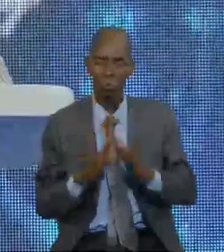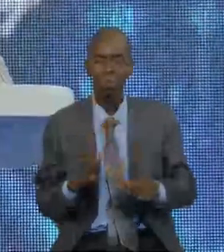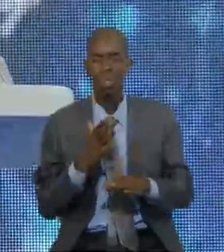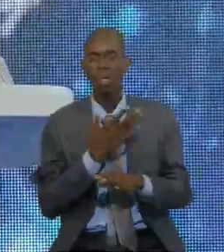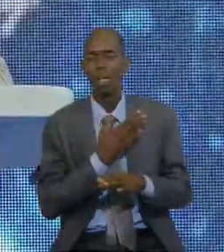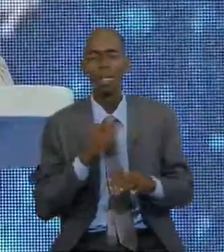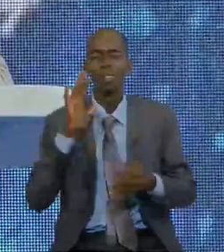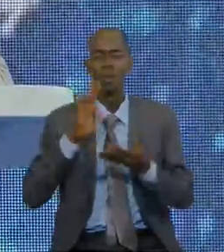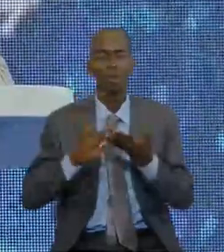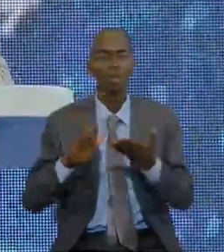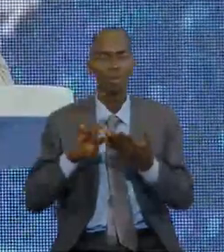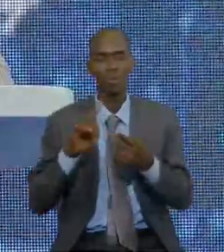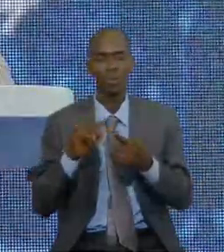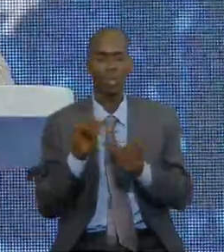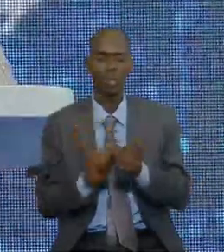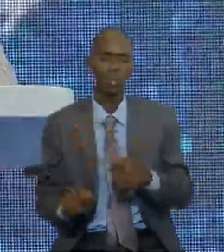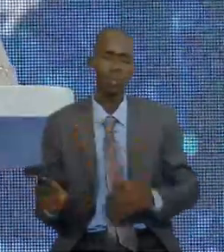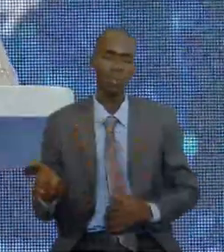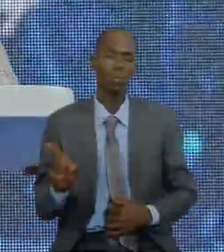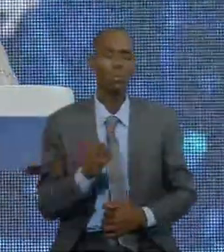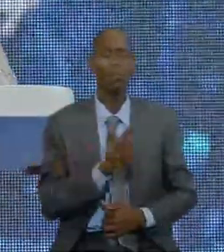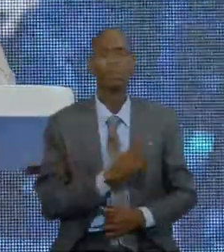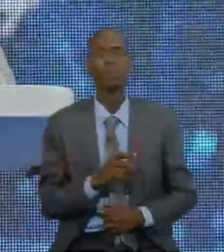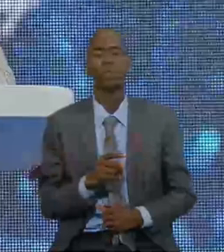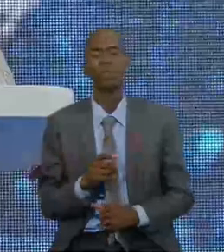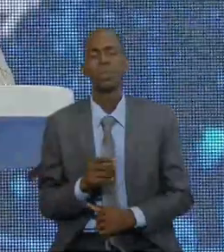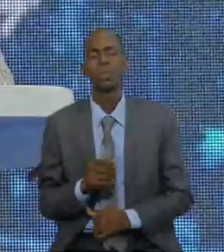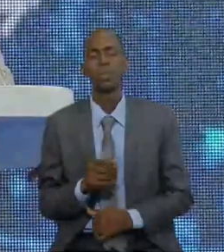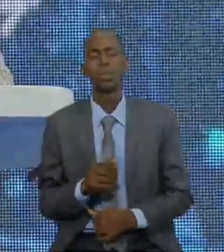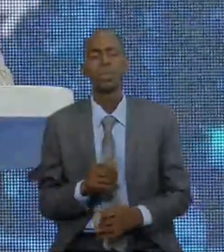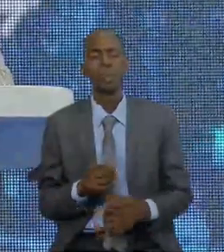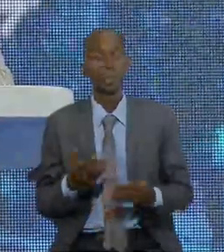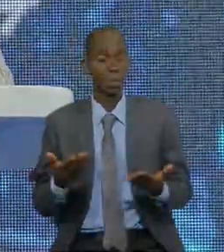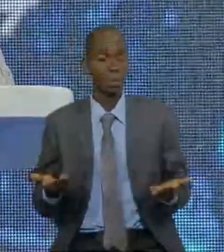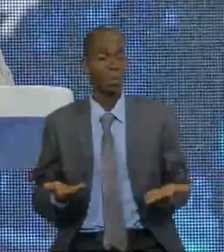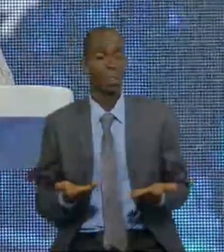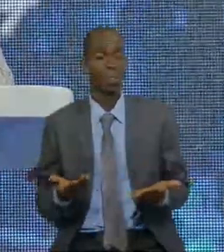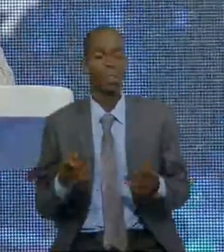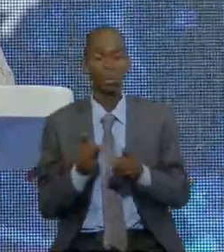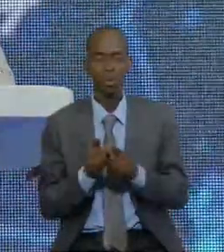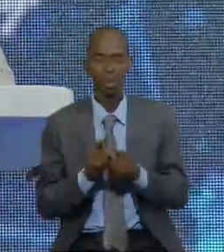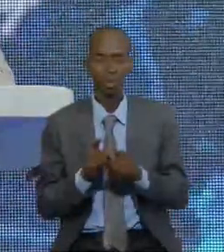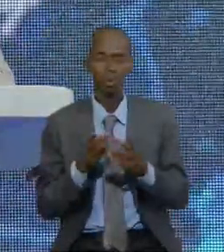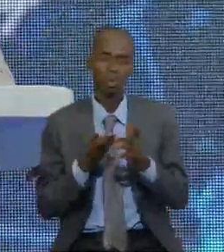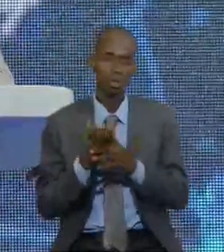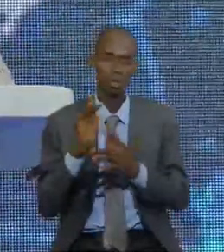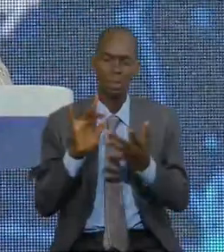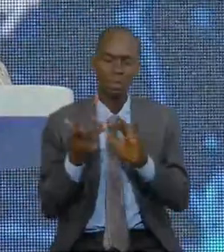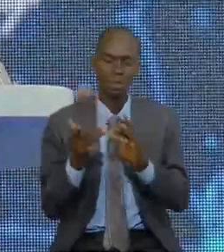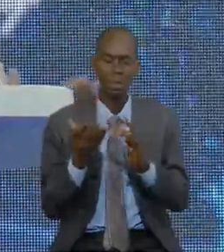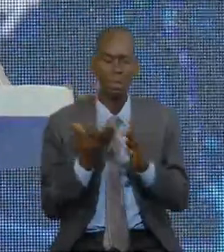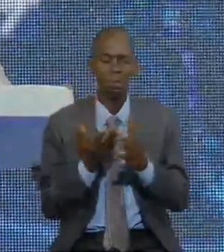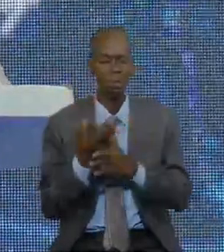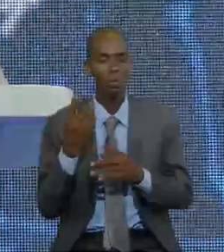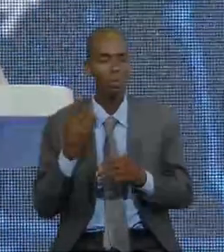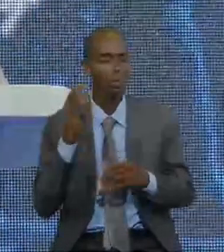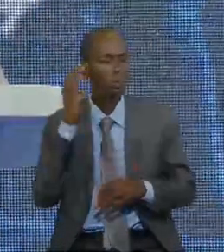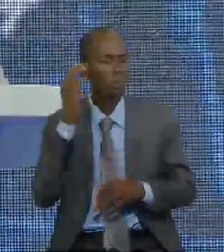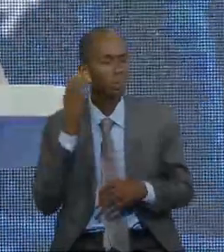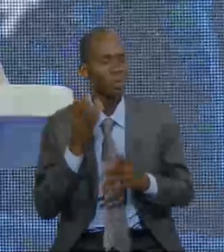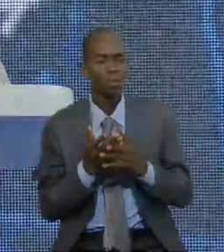dans ta tête pardon à tout le monde ici aussi bien qu'en ligne et